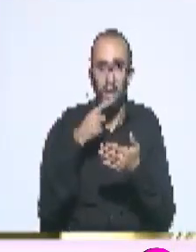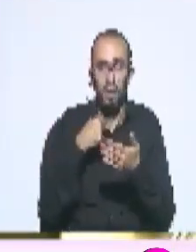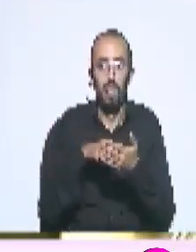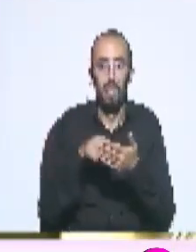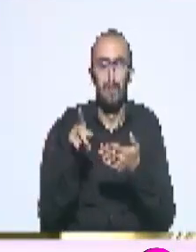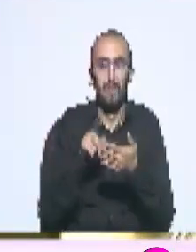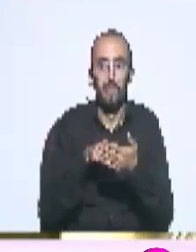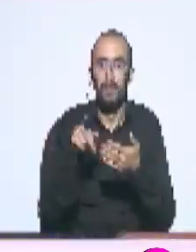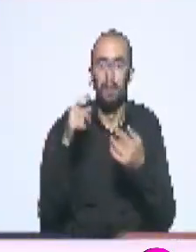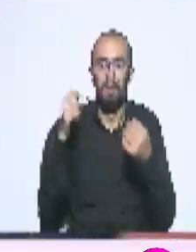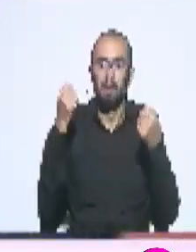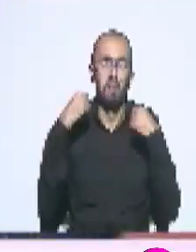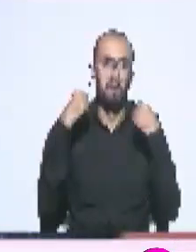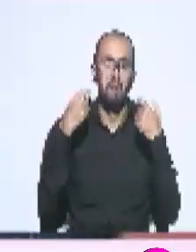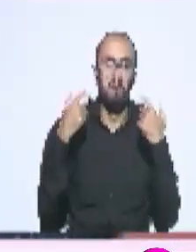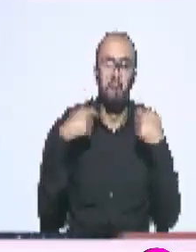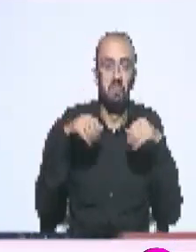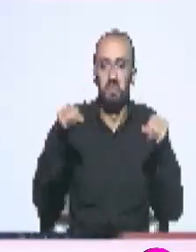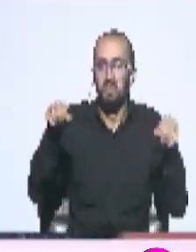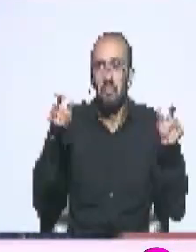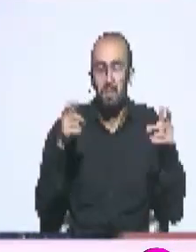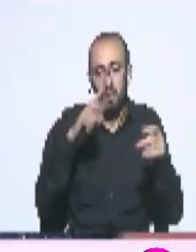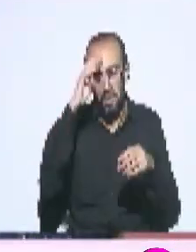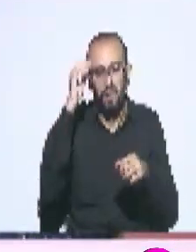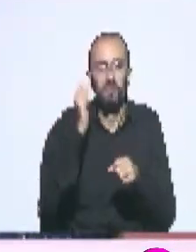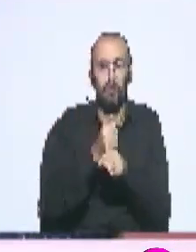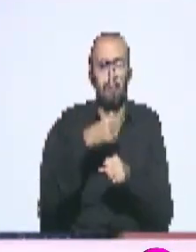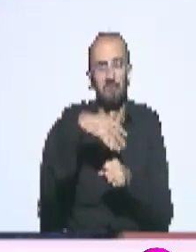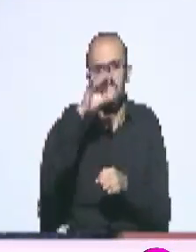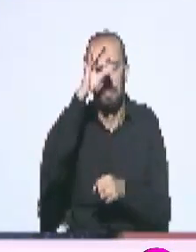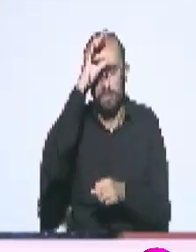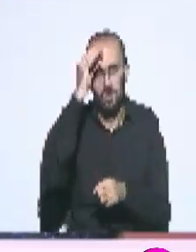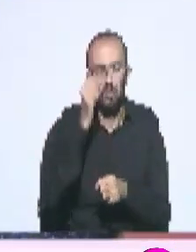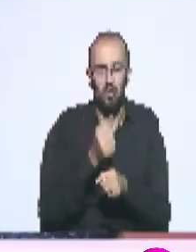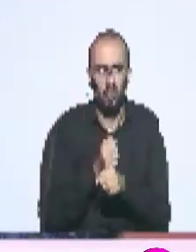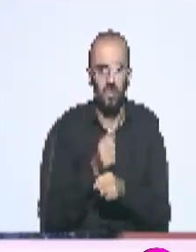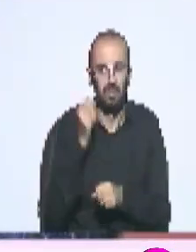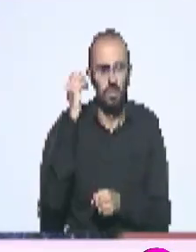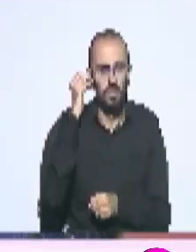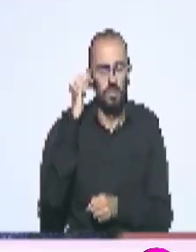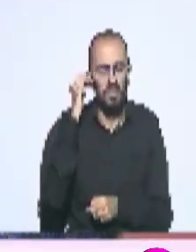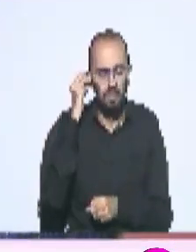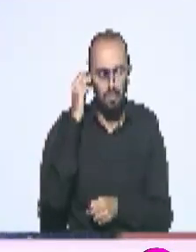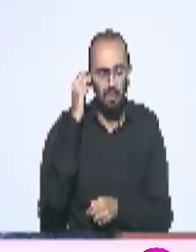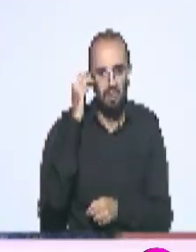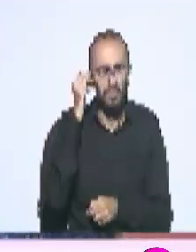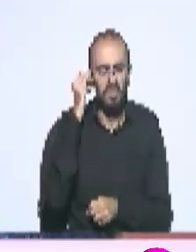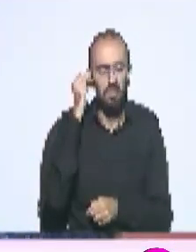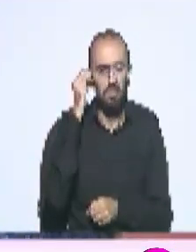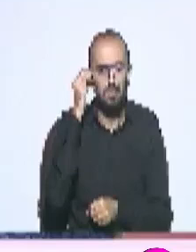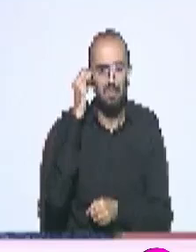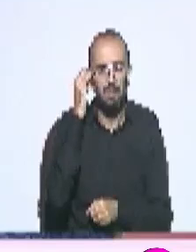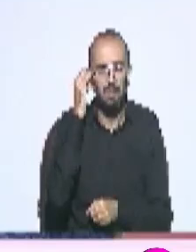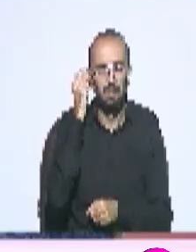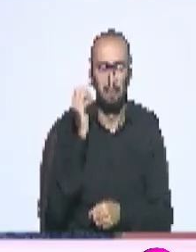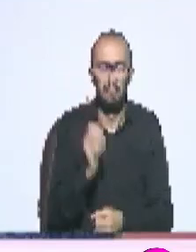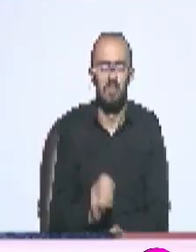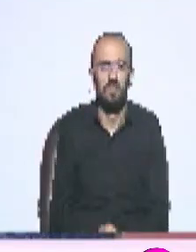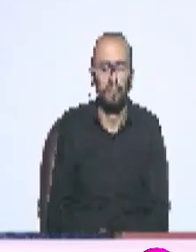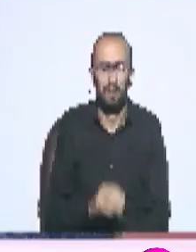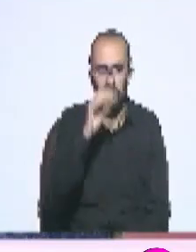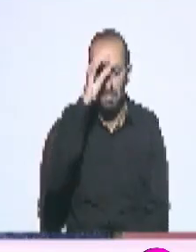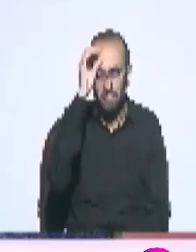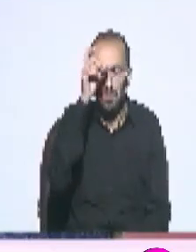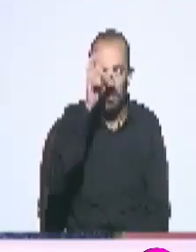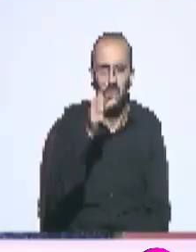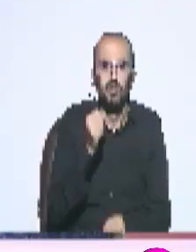هفرح بانجاز ازاي في القصه بتا في الشغل مثلا لو احنا هنقول على مثال الشغل لان كله مثال غير الثاني انا لما بيبقى الحد بقى له